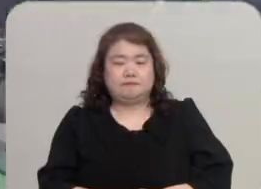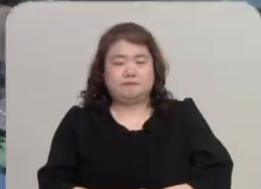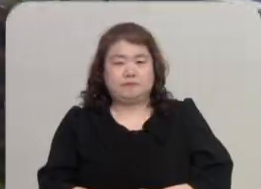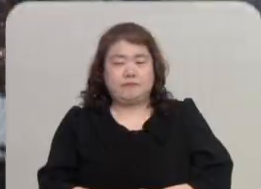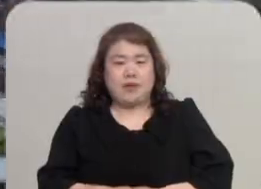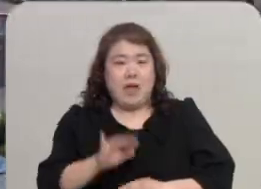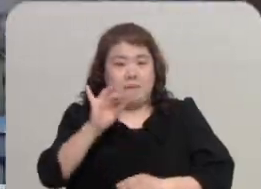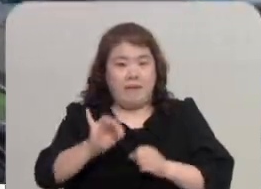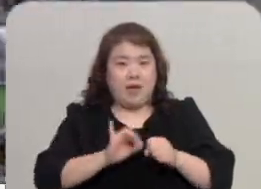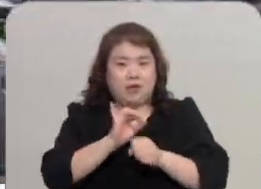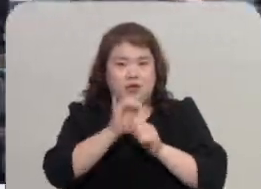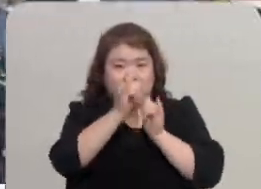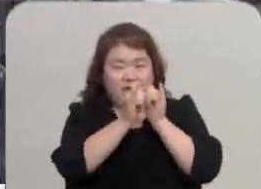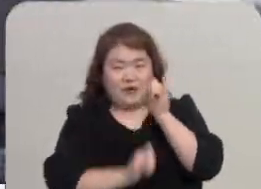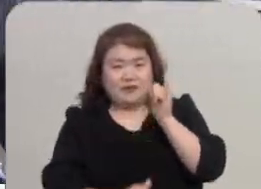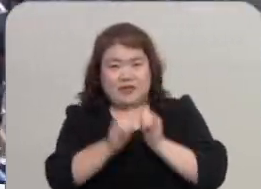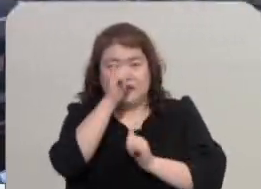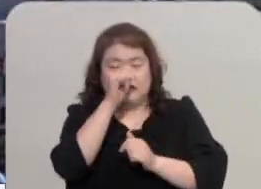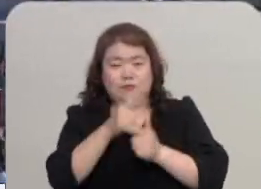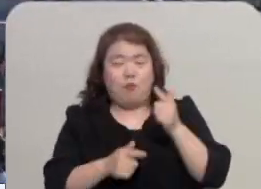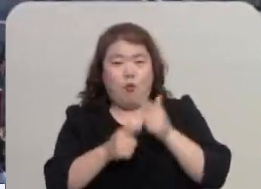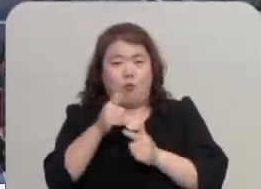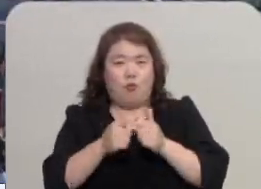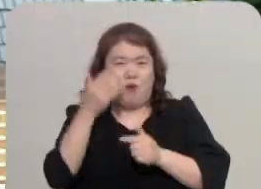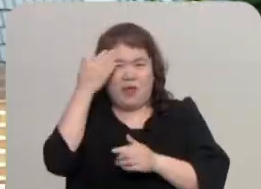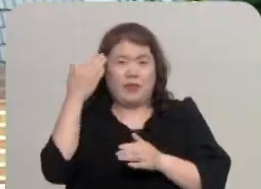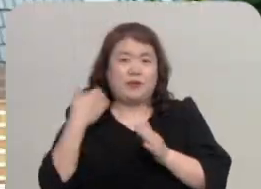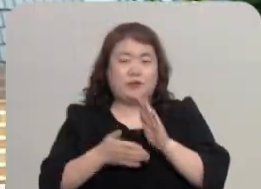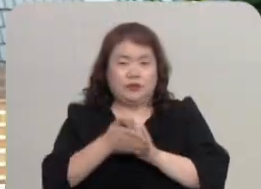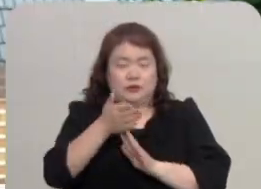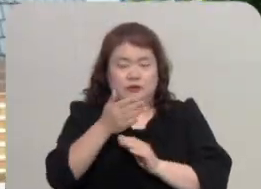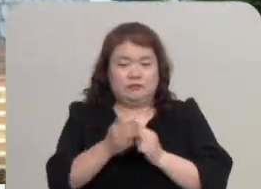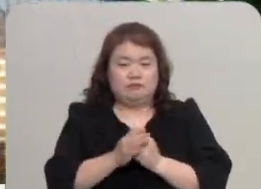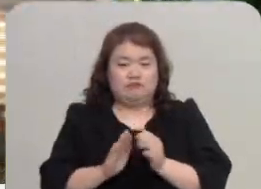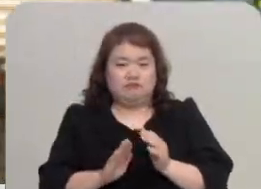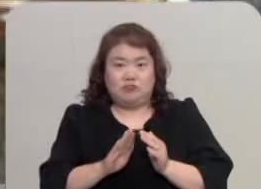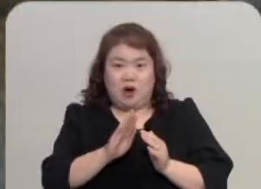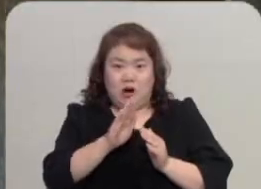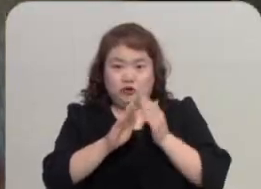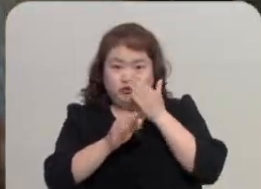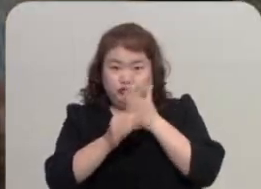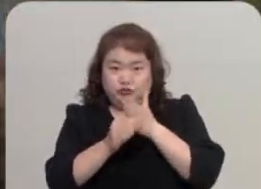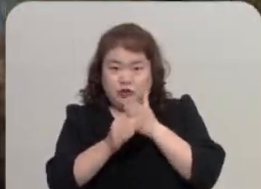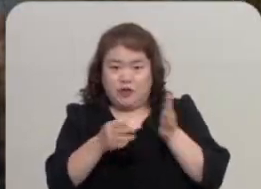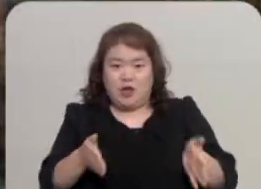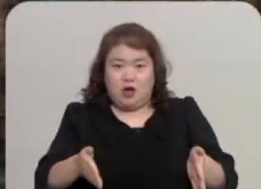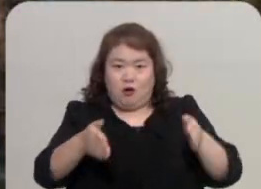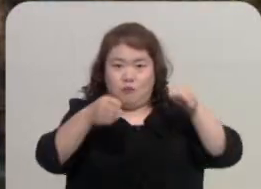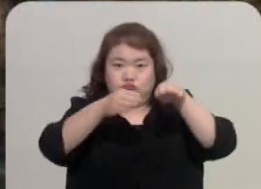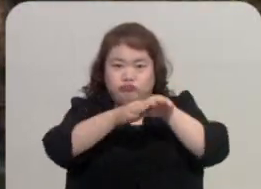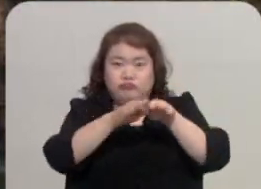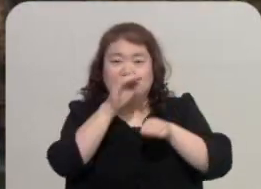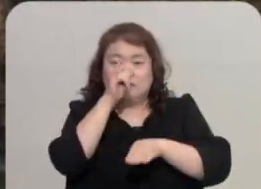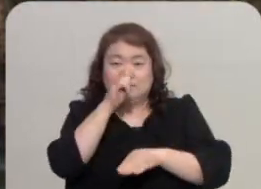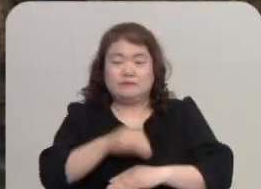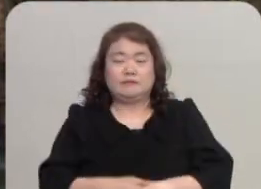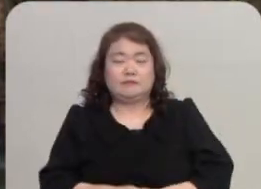근대 100년 역사를 품고 있는 목포 원도심. 오르막길 중간에 아담한 건물이 자리 잡고